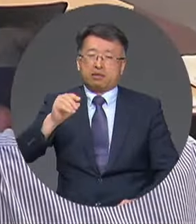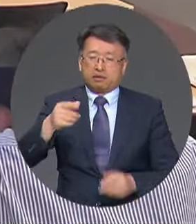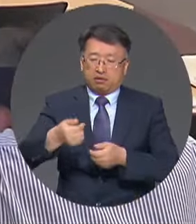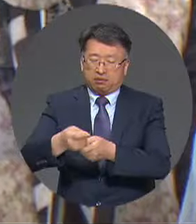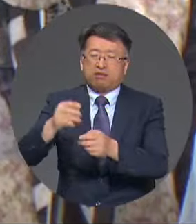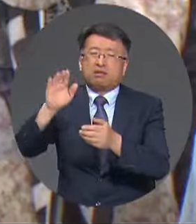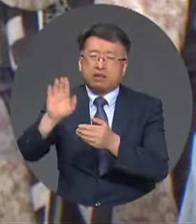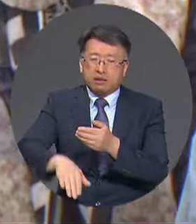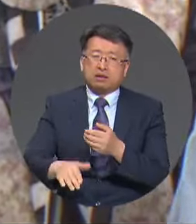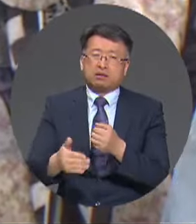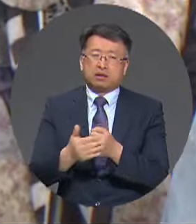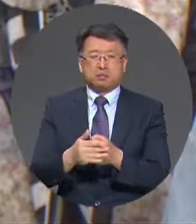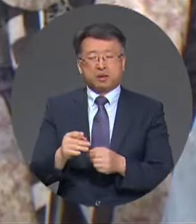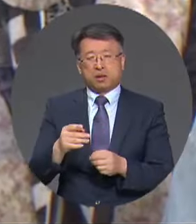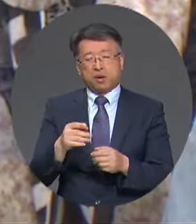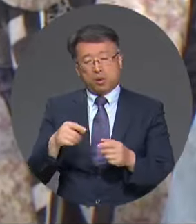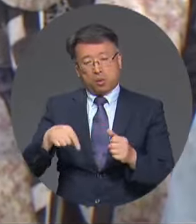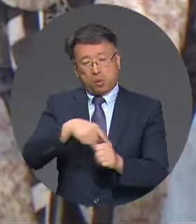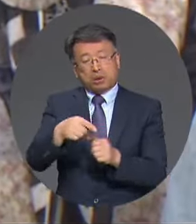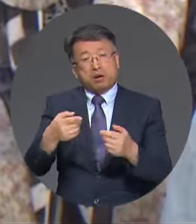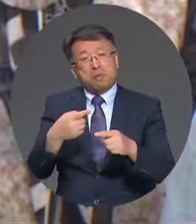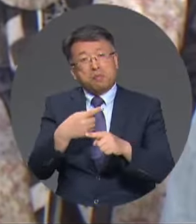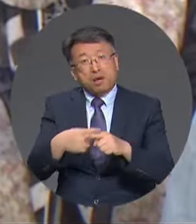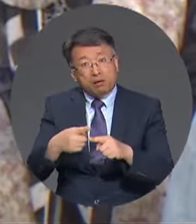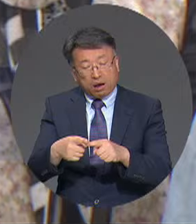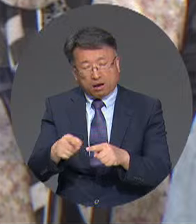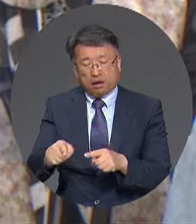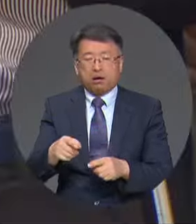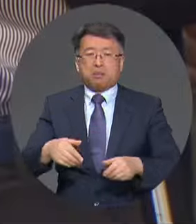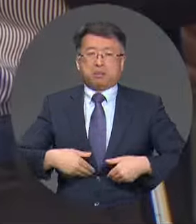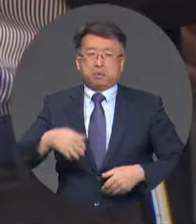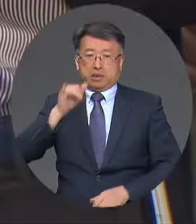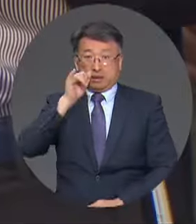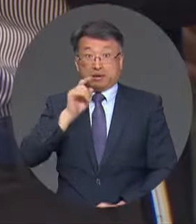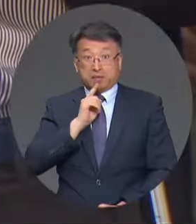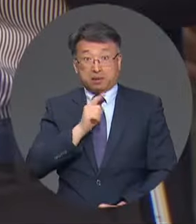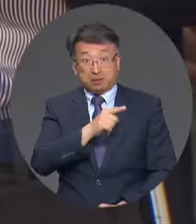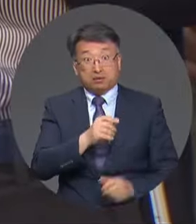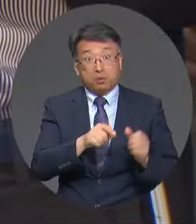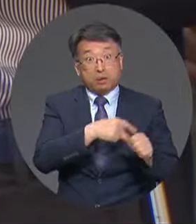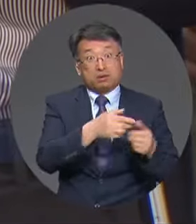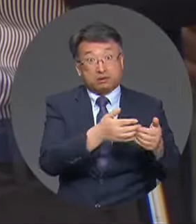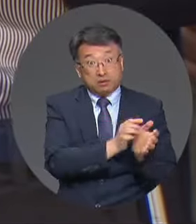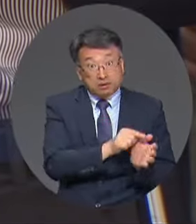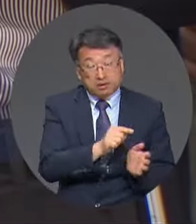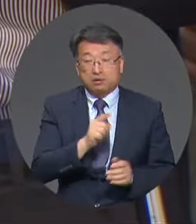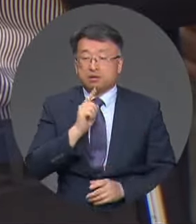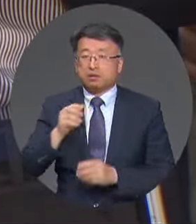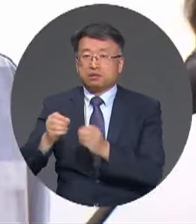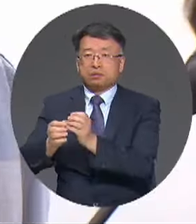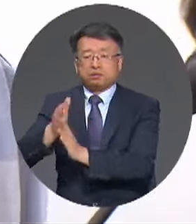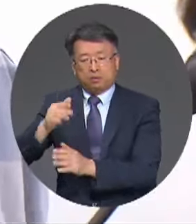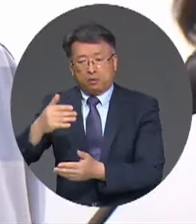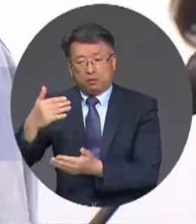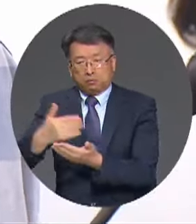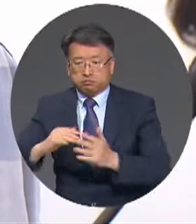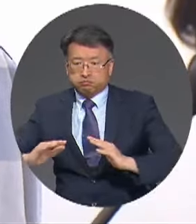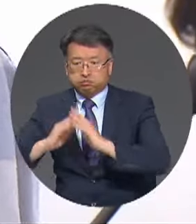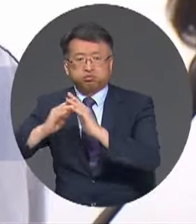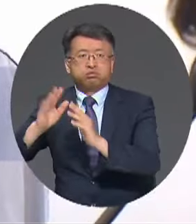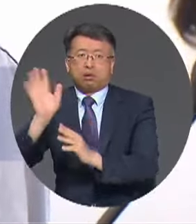제곱미터 이상이라 소규모 환경영향평가 대상이라고 주장하는 반면 창원시는 개발 행위가